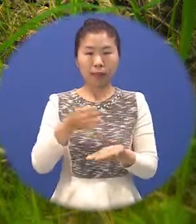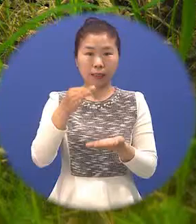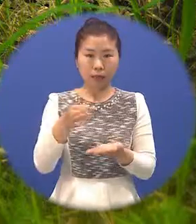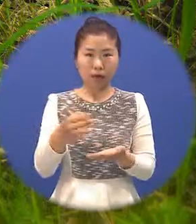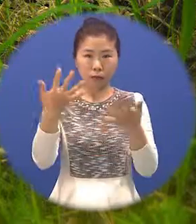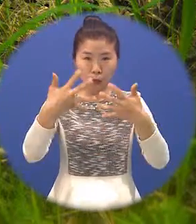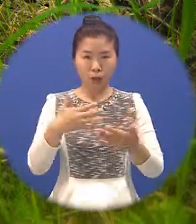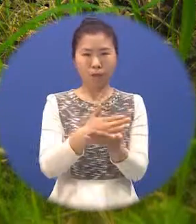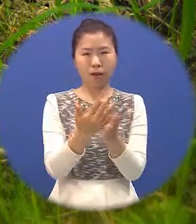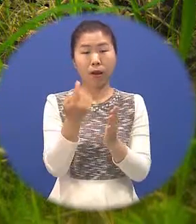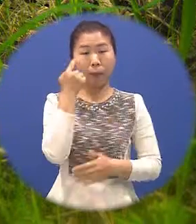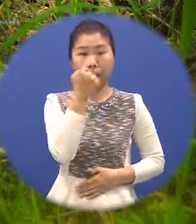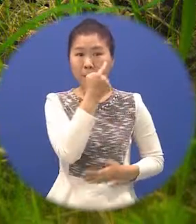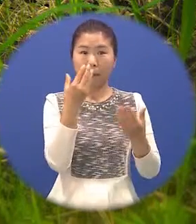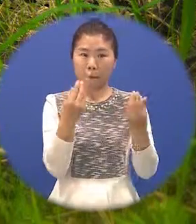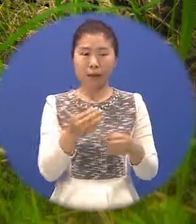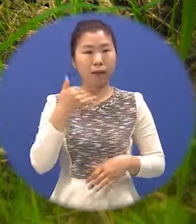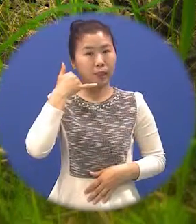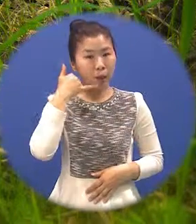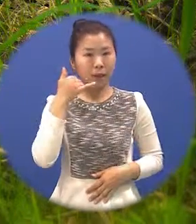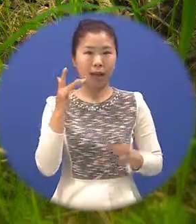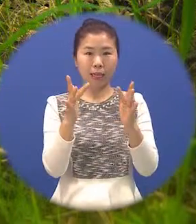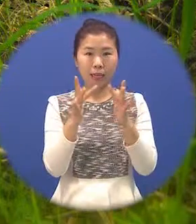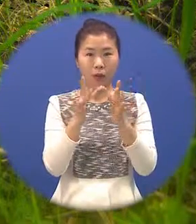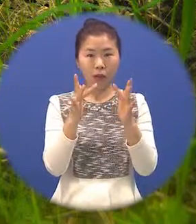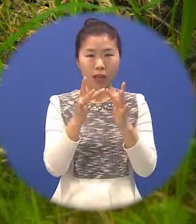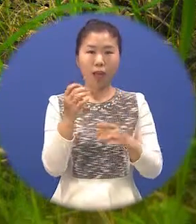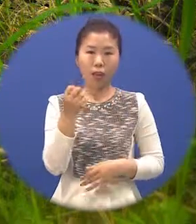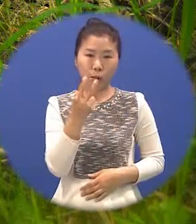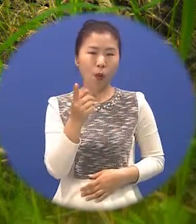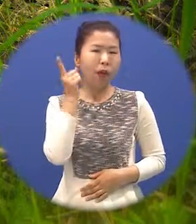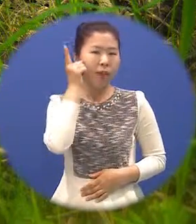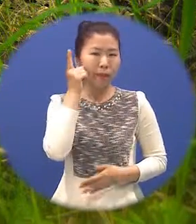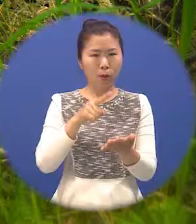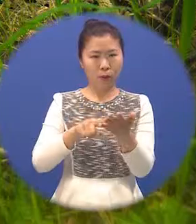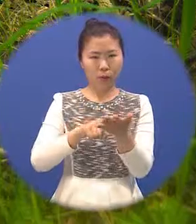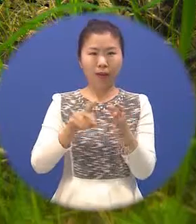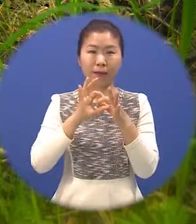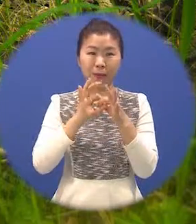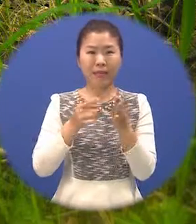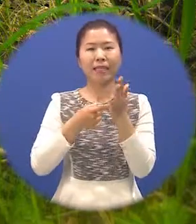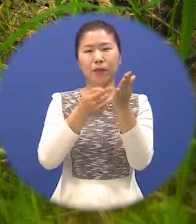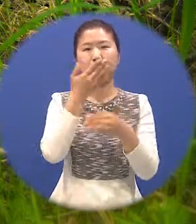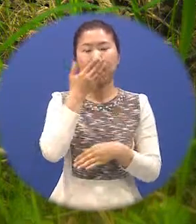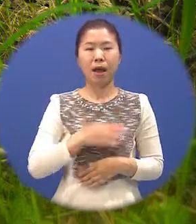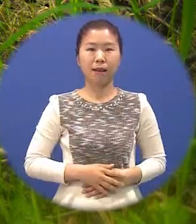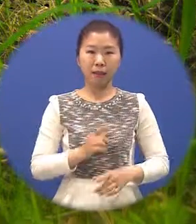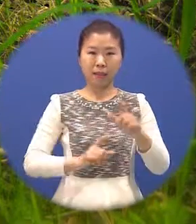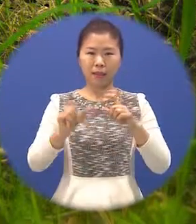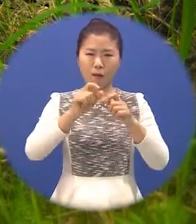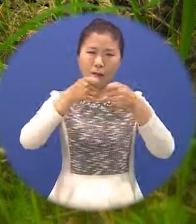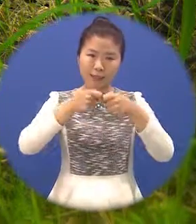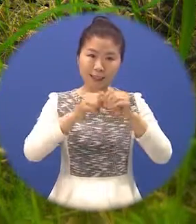등 신청 자격을 확인한 후 ARS와 인터넷 국세청 홈택스 모바일 앱을 통해 신청하시면 되고요.